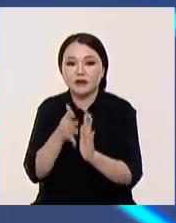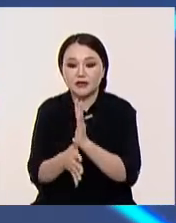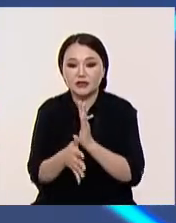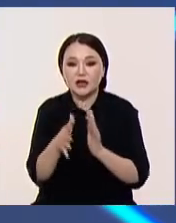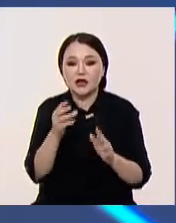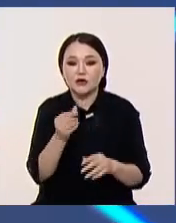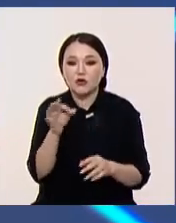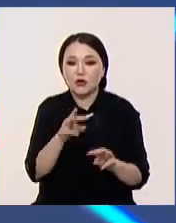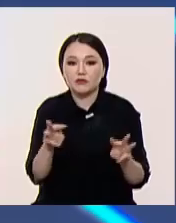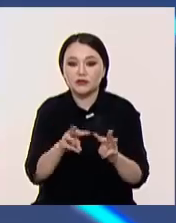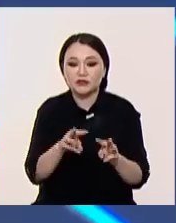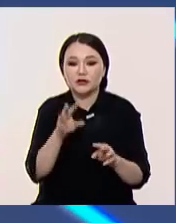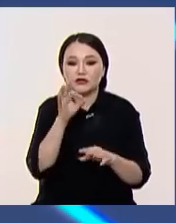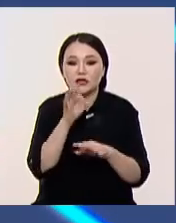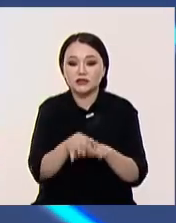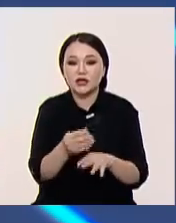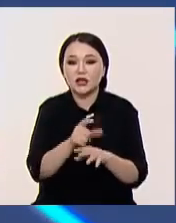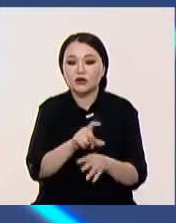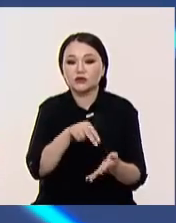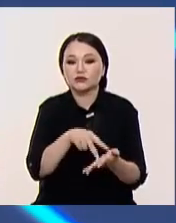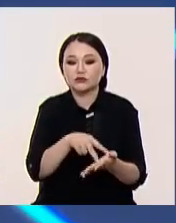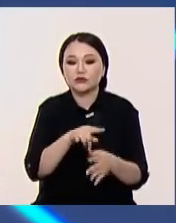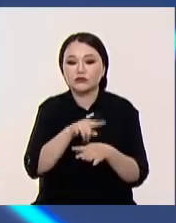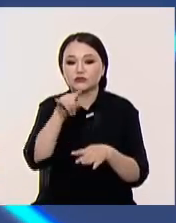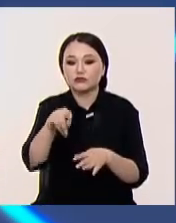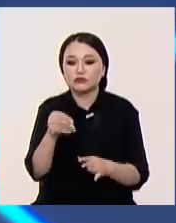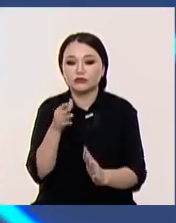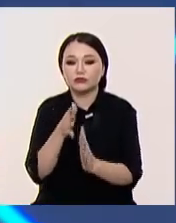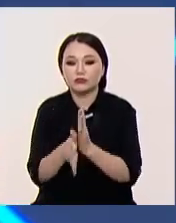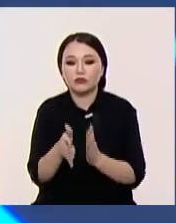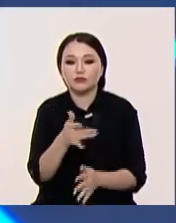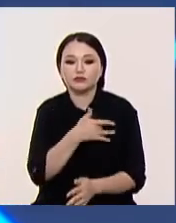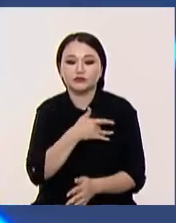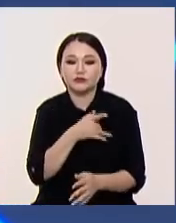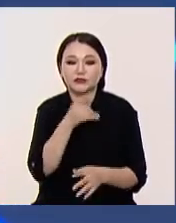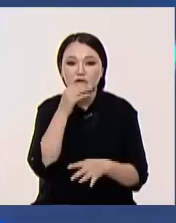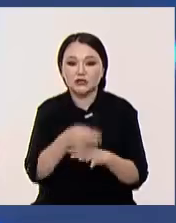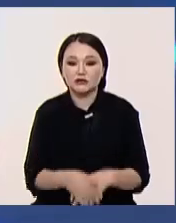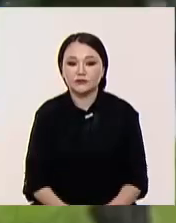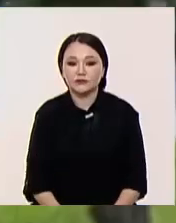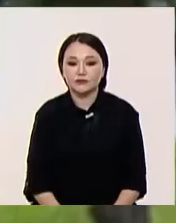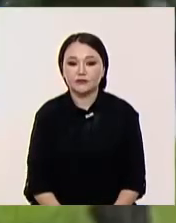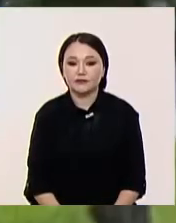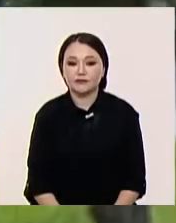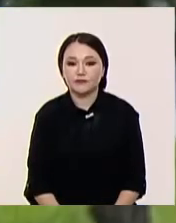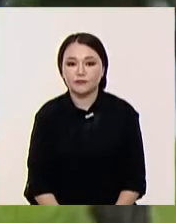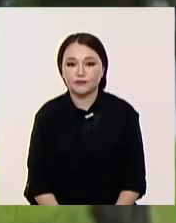министрі Ерұлан Жамаубаев әуелде айтылған сома авиа керосинге кеткен ақша шығар деп болжап отыр.